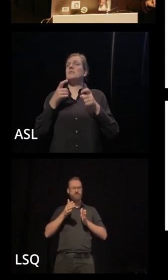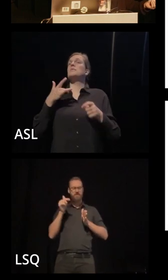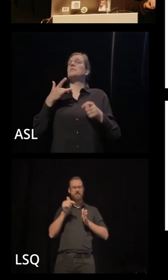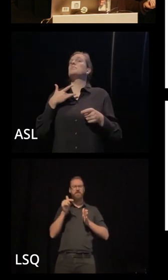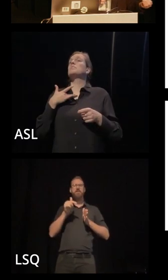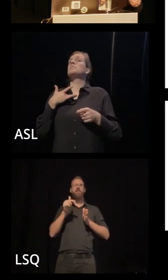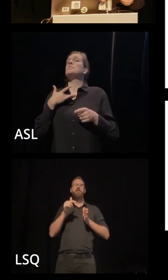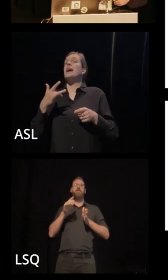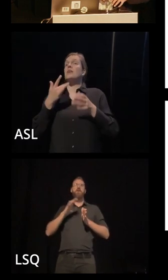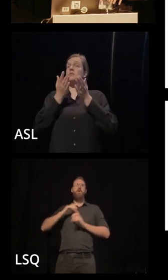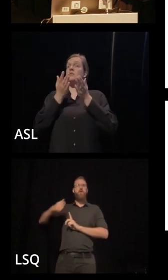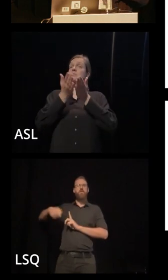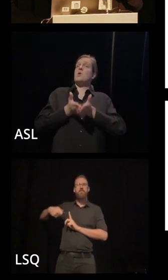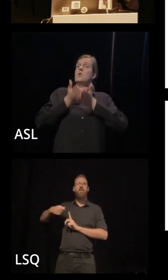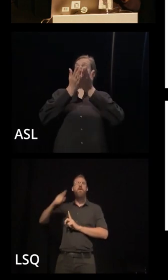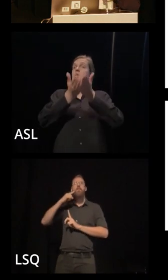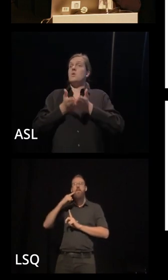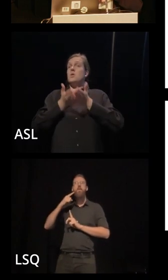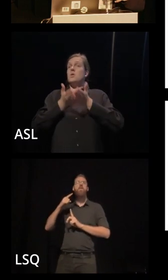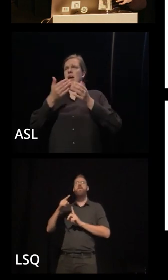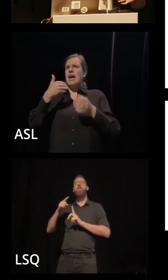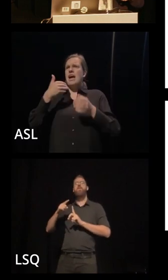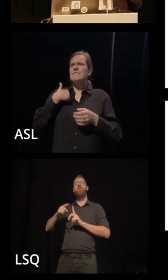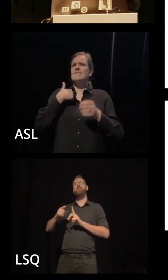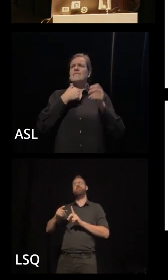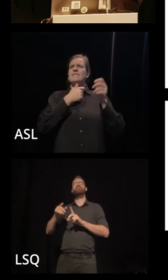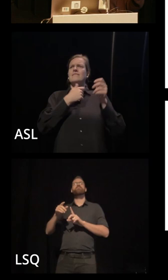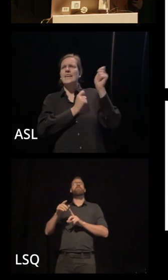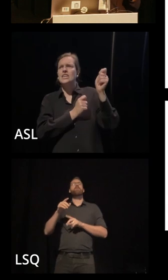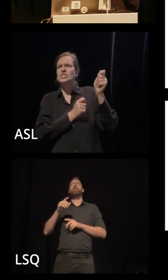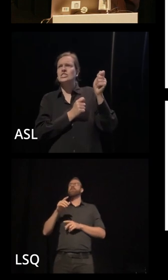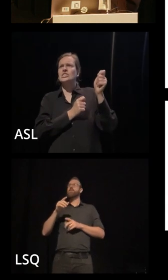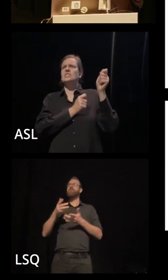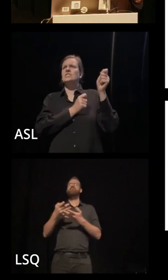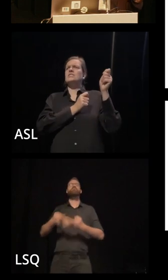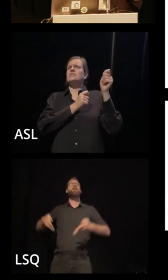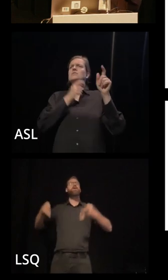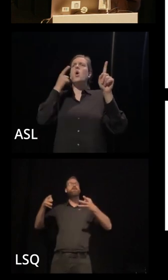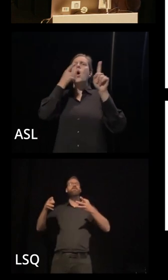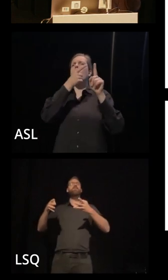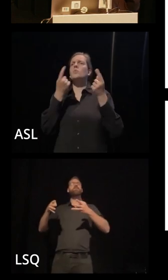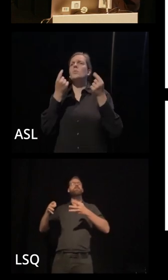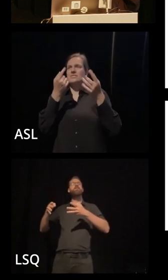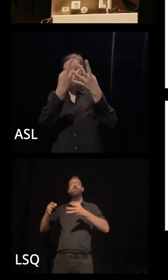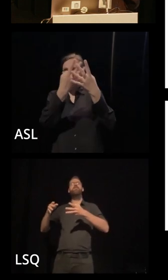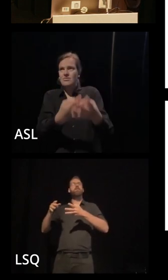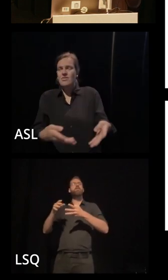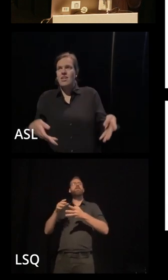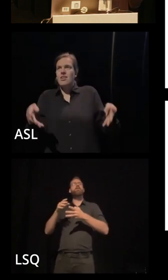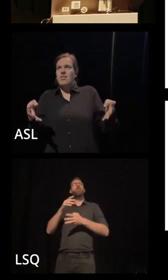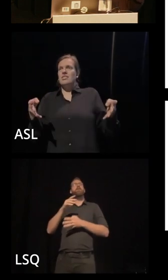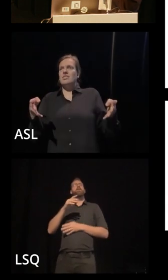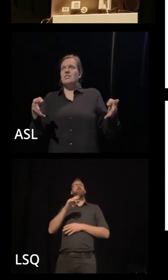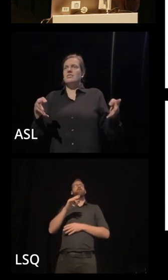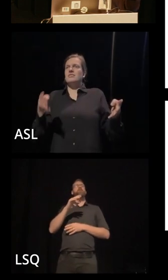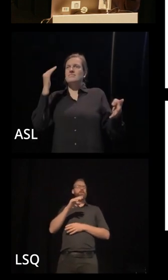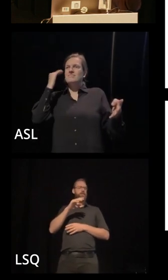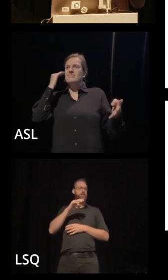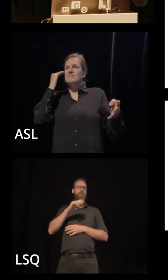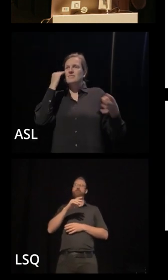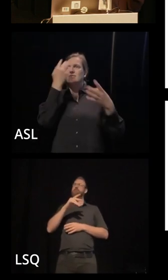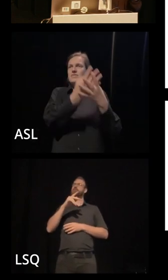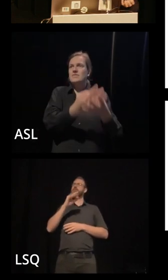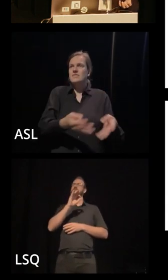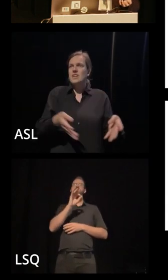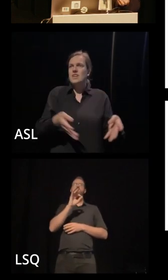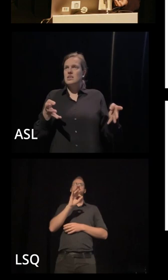aider pour les filets de zooplancton. Donc, bref, il y a tout un amalgame, une circulation de la connaissance qui, moi, m'a réellement